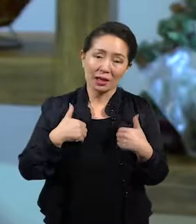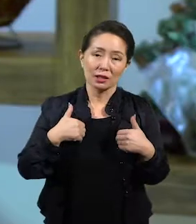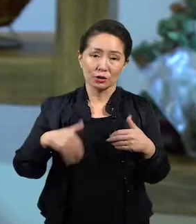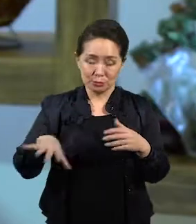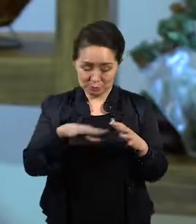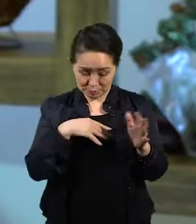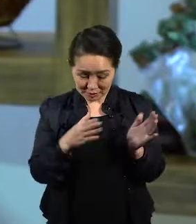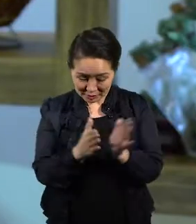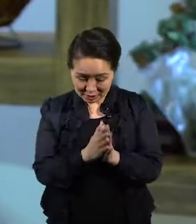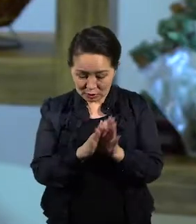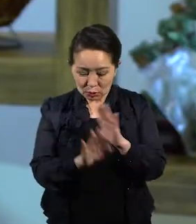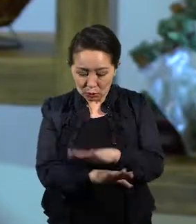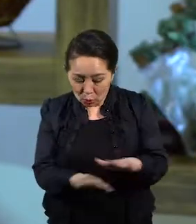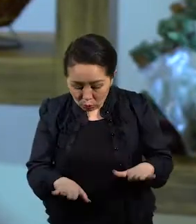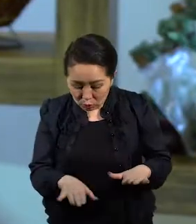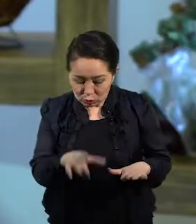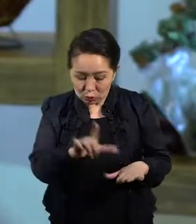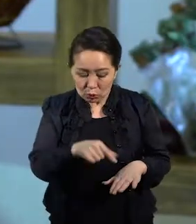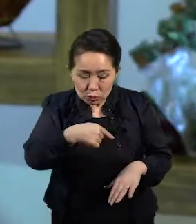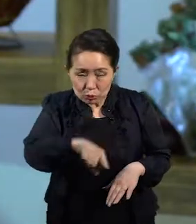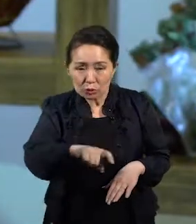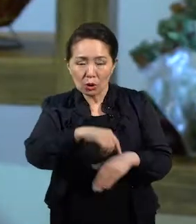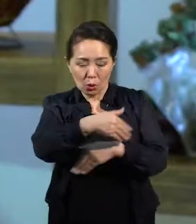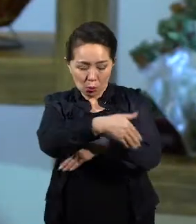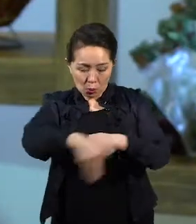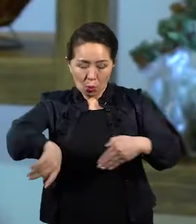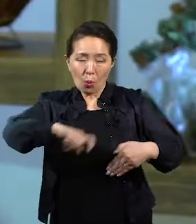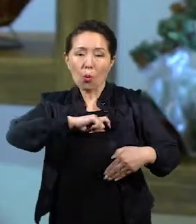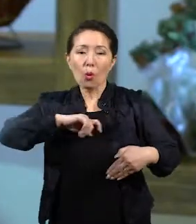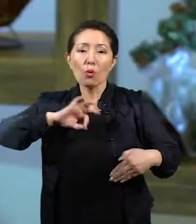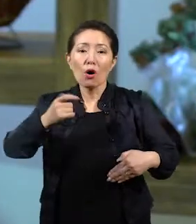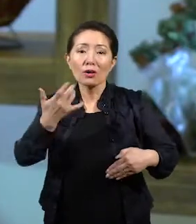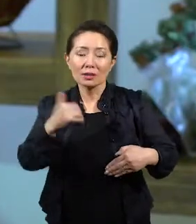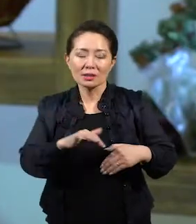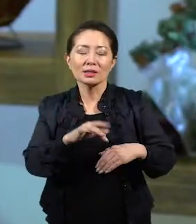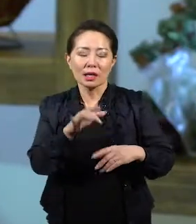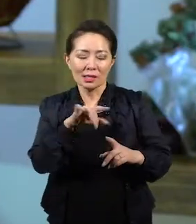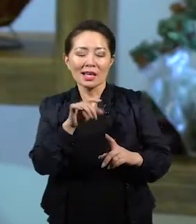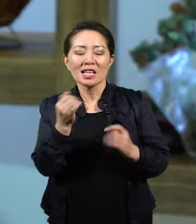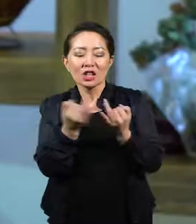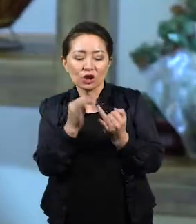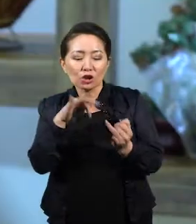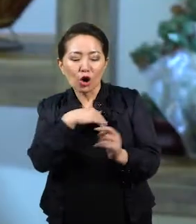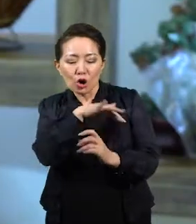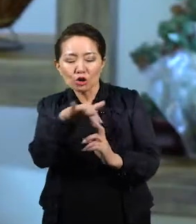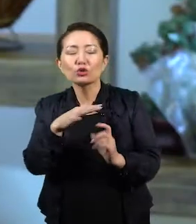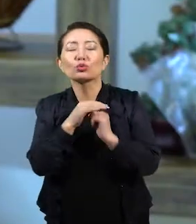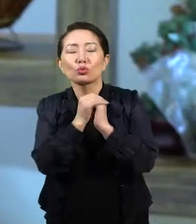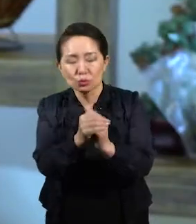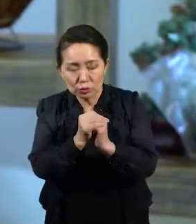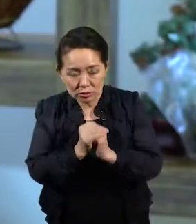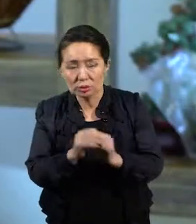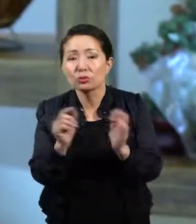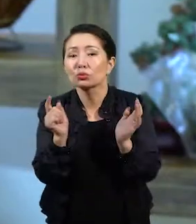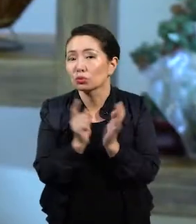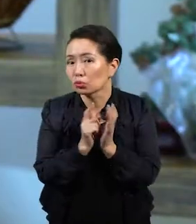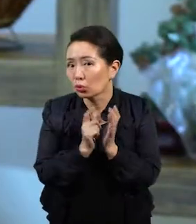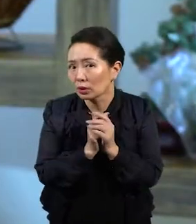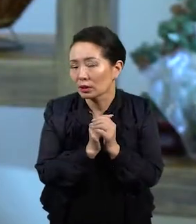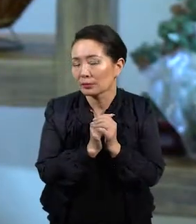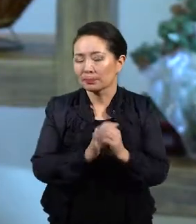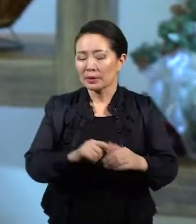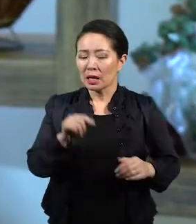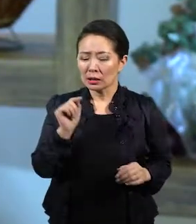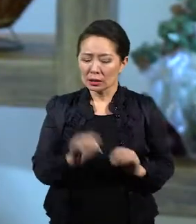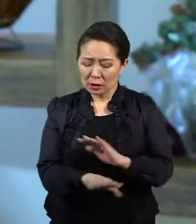нар хүүхдүүдийнхээ хувийн орон зайг цахим орчинд ч гэсэндээ хүндэтгэх нь чухал юм аа. Цахим орчноор дамжуулаад